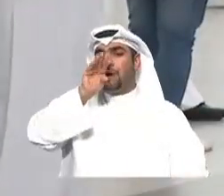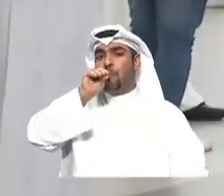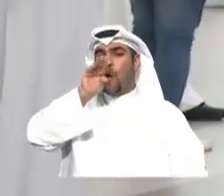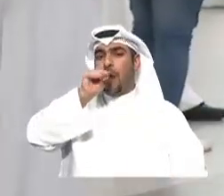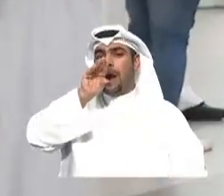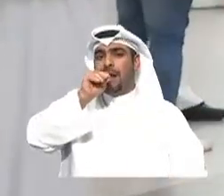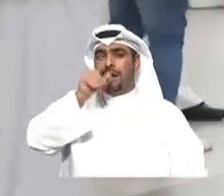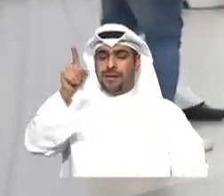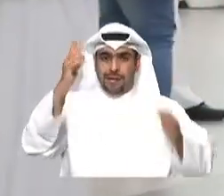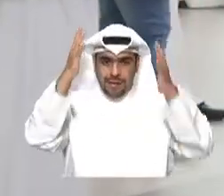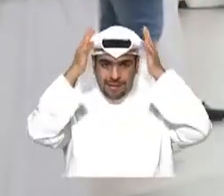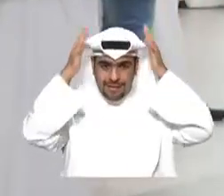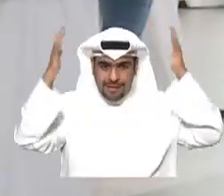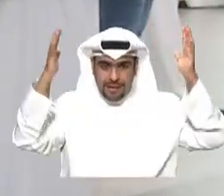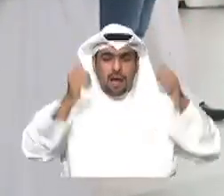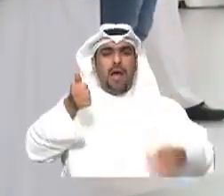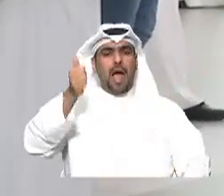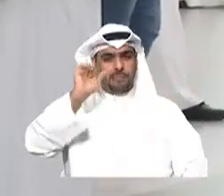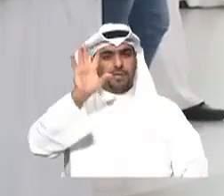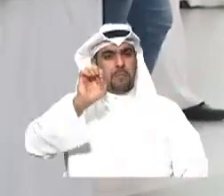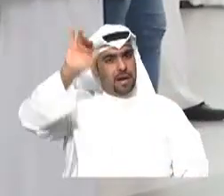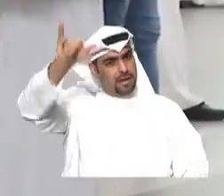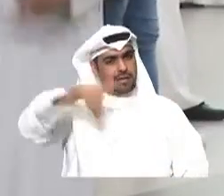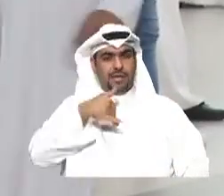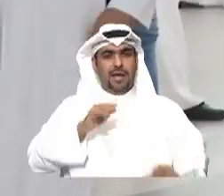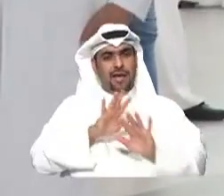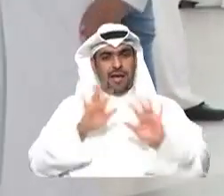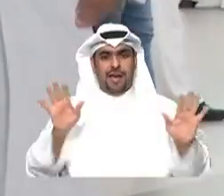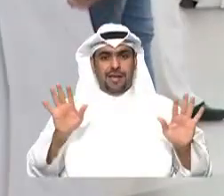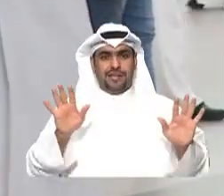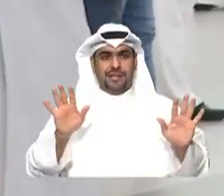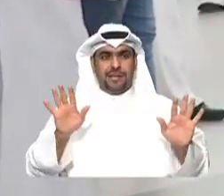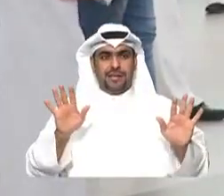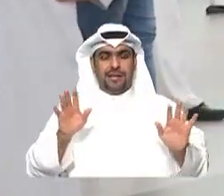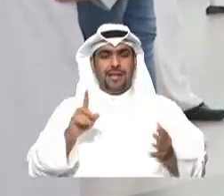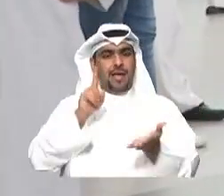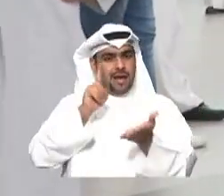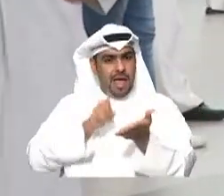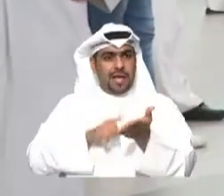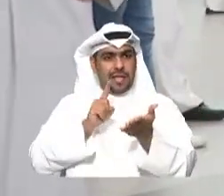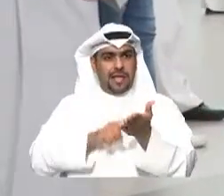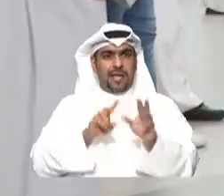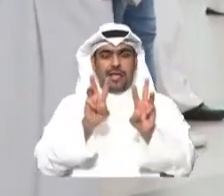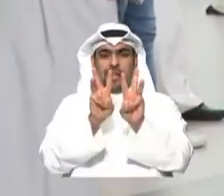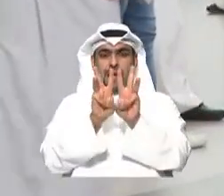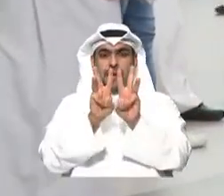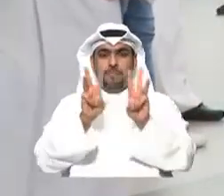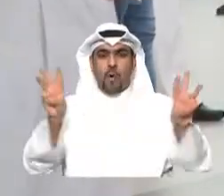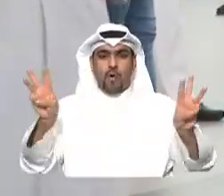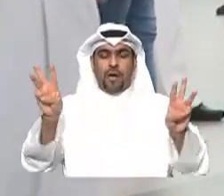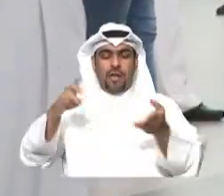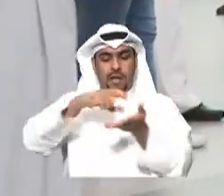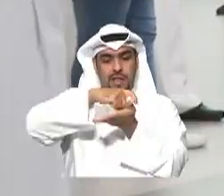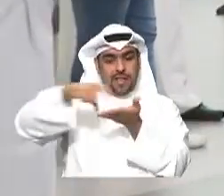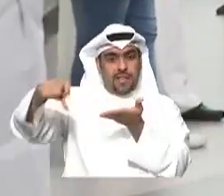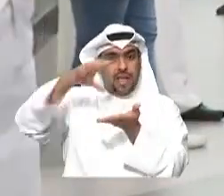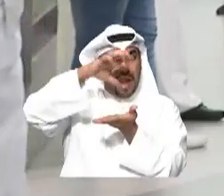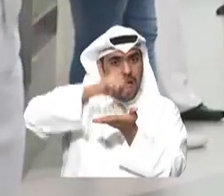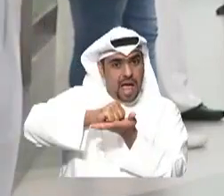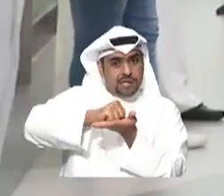بلجيكا بعد بنجوم الليله فتوقع يعني راح يكون ضغط كبير على على السايت لحجز التذاكر فانا اقول